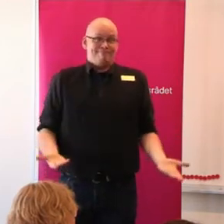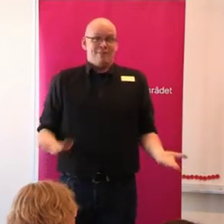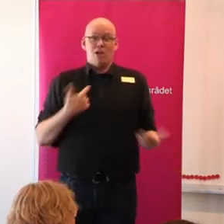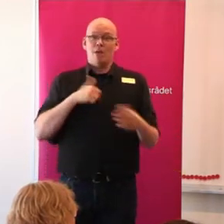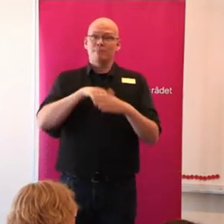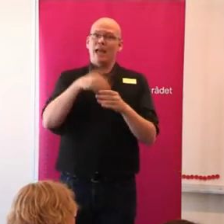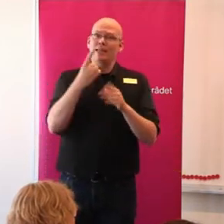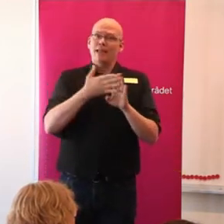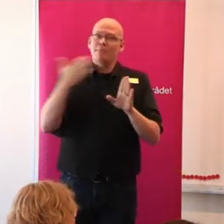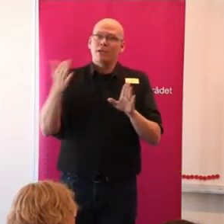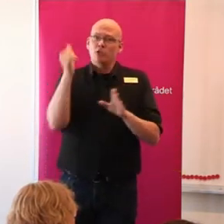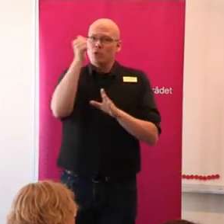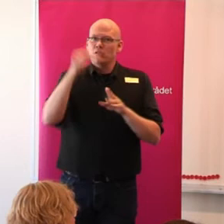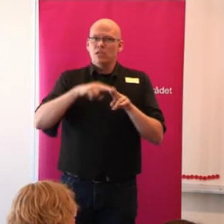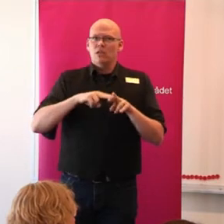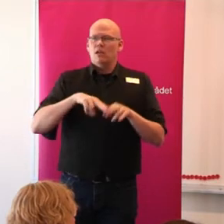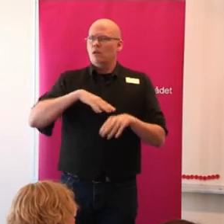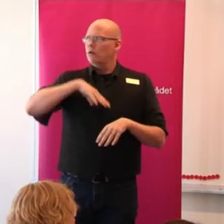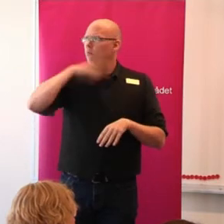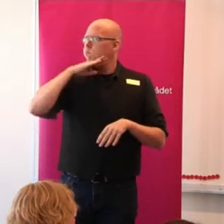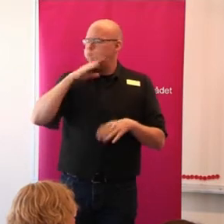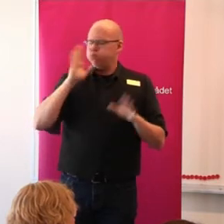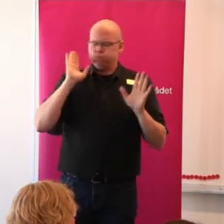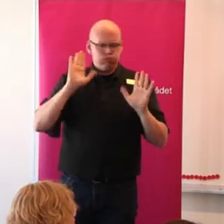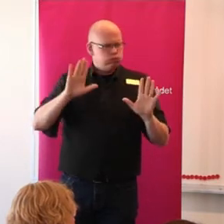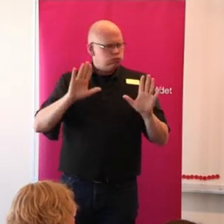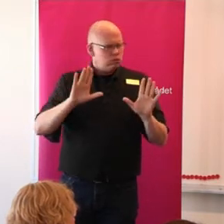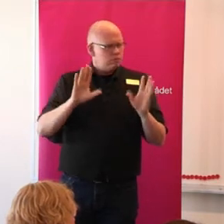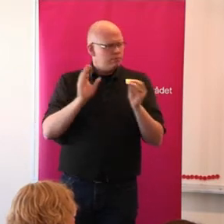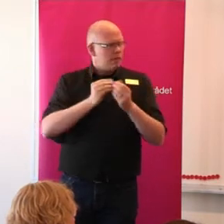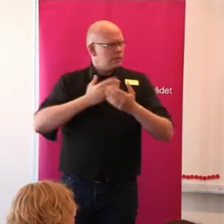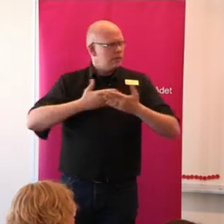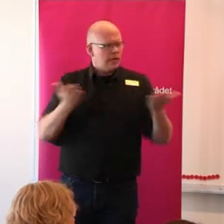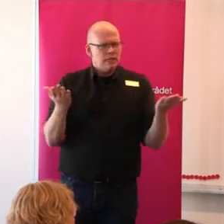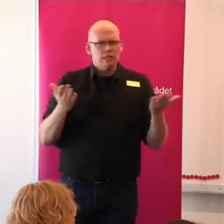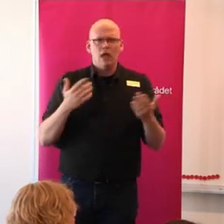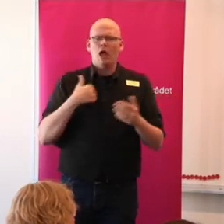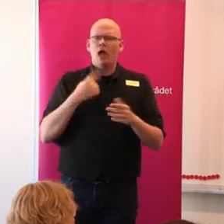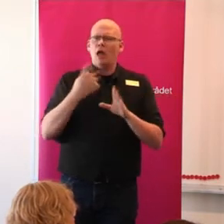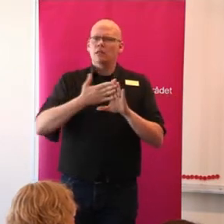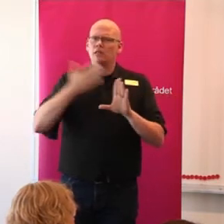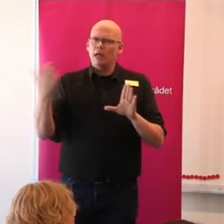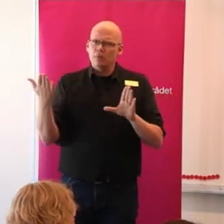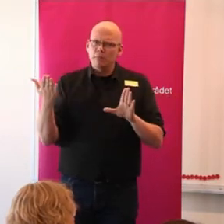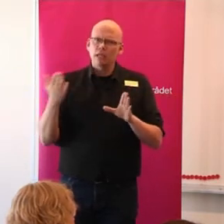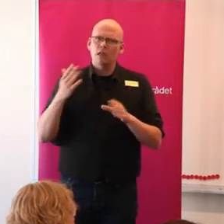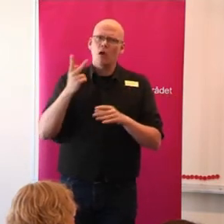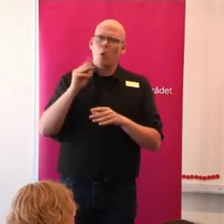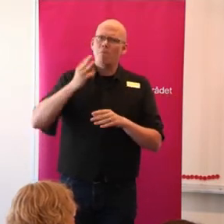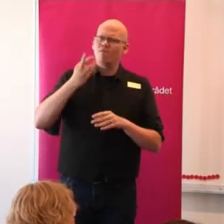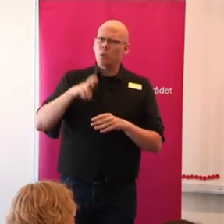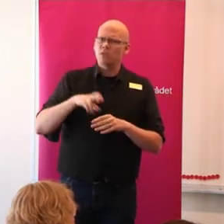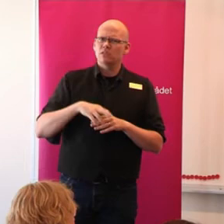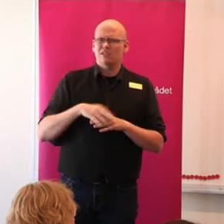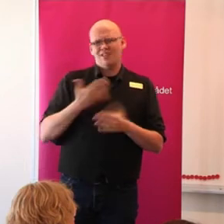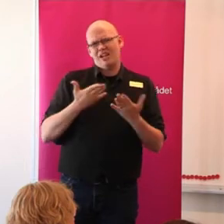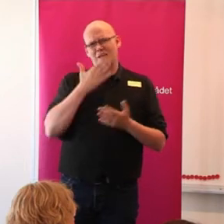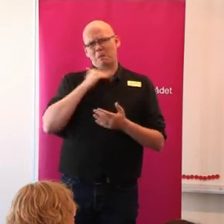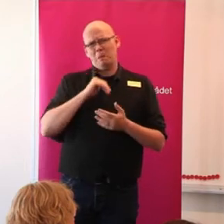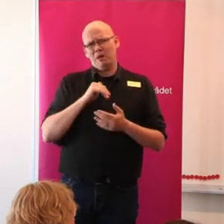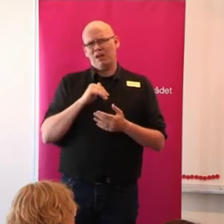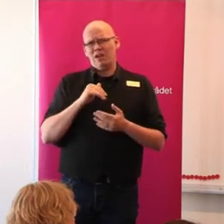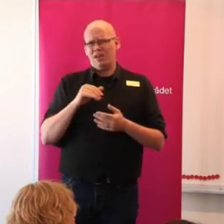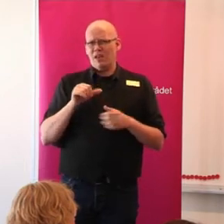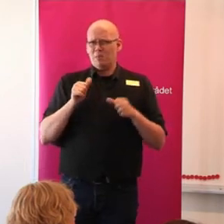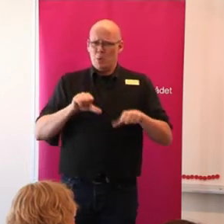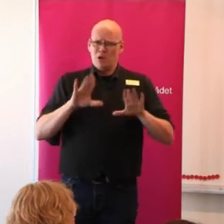Jag gick en termin i gymnasiet och kände att det här är ingenting för mig. Jag gick en termin ungefär på komvux och jag var ganska ung då. Jag borde ha